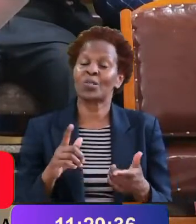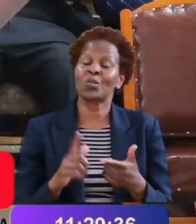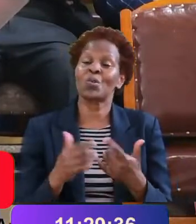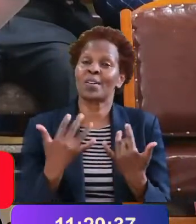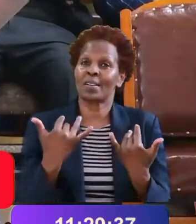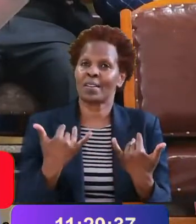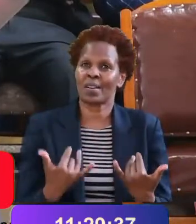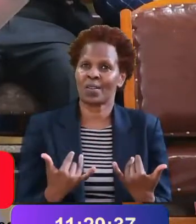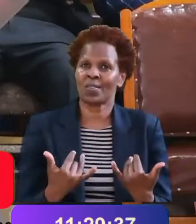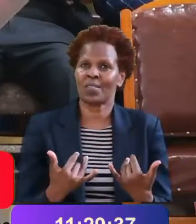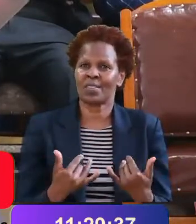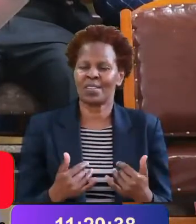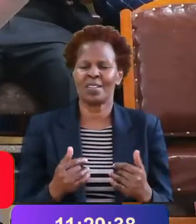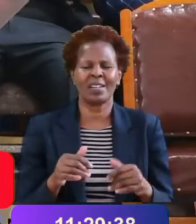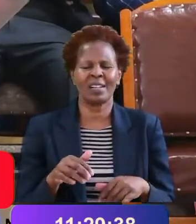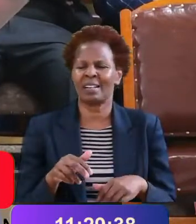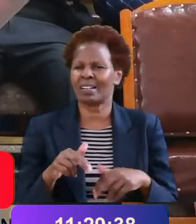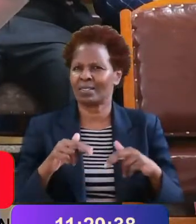still looking forward,